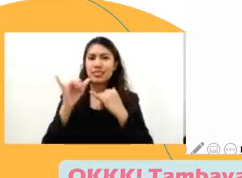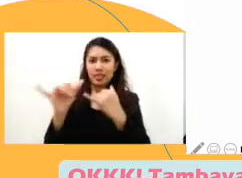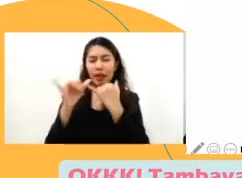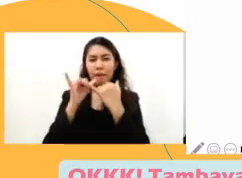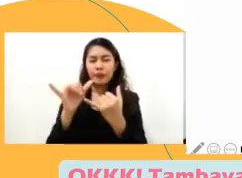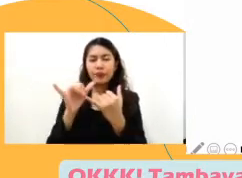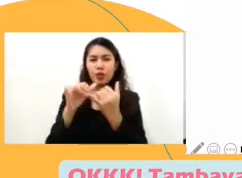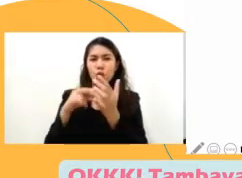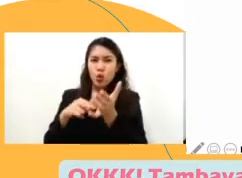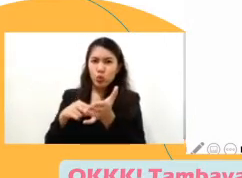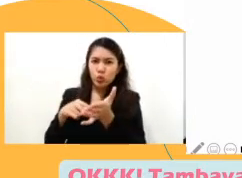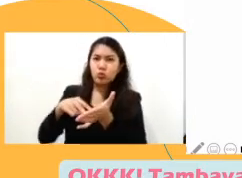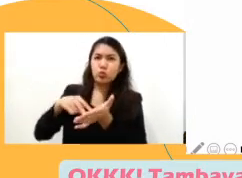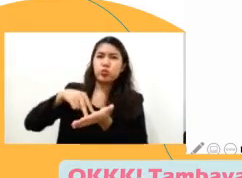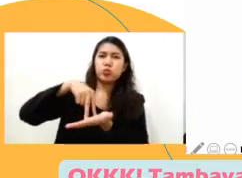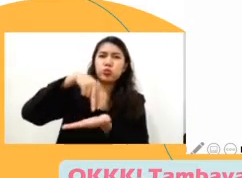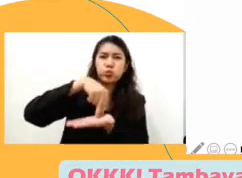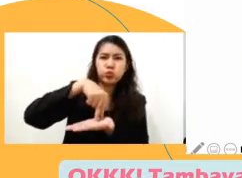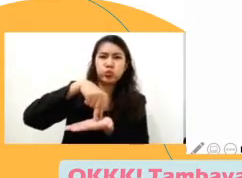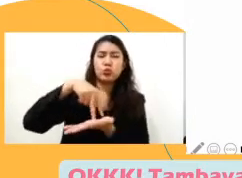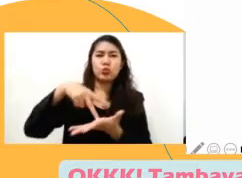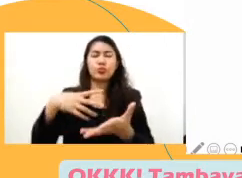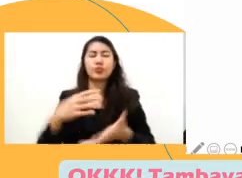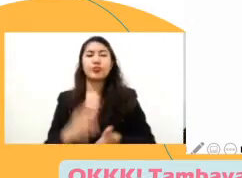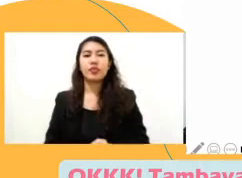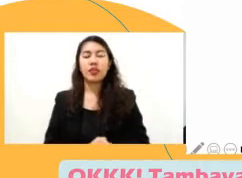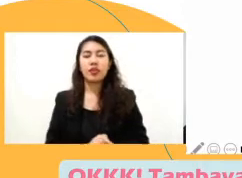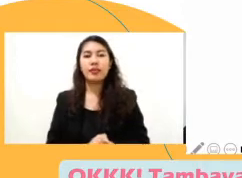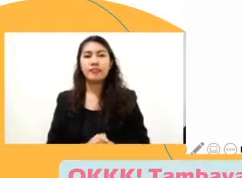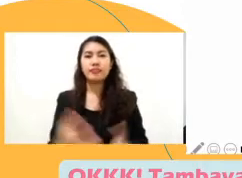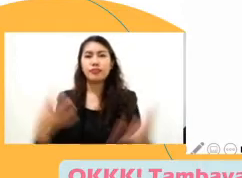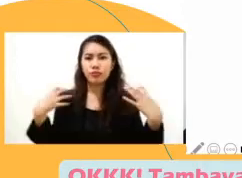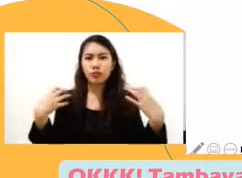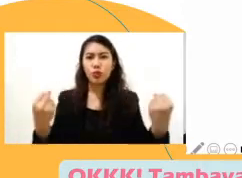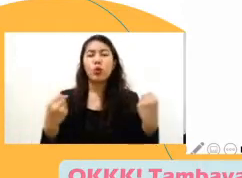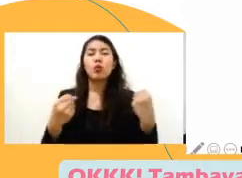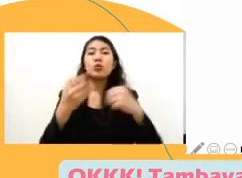kalakasan na mapapabuti natin ang ating buhay.